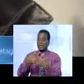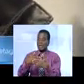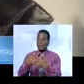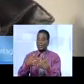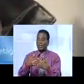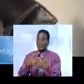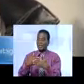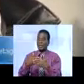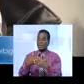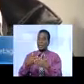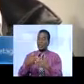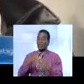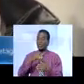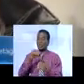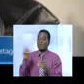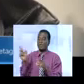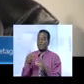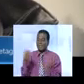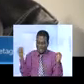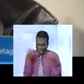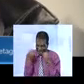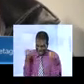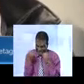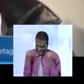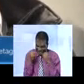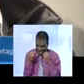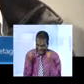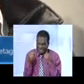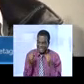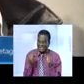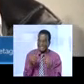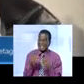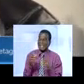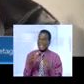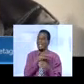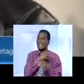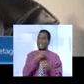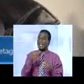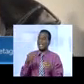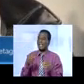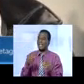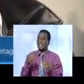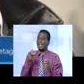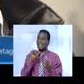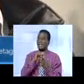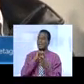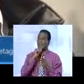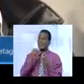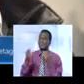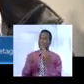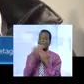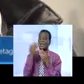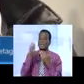France où il fait beaucoup froid par rapport aux autres régions. Et ça, c'était pas